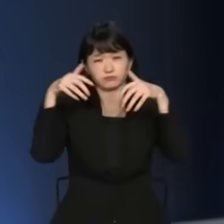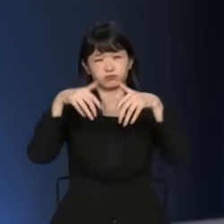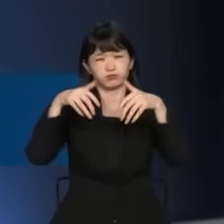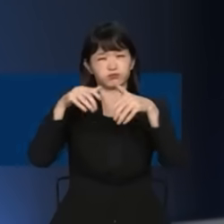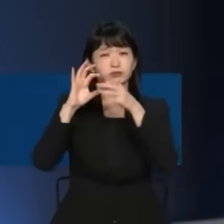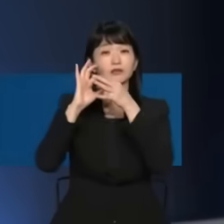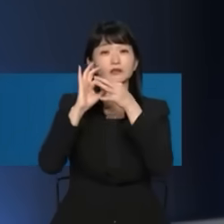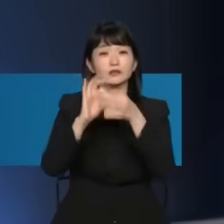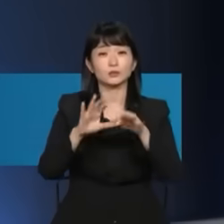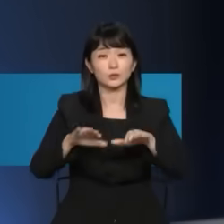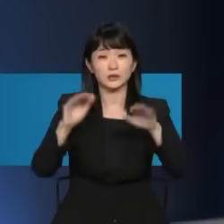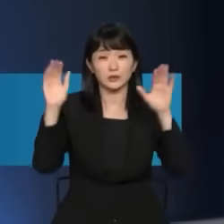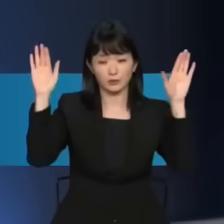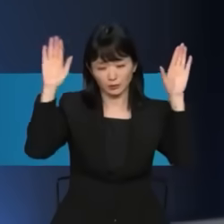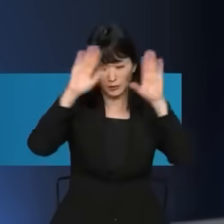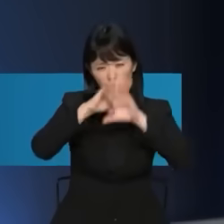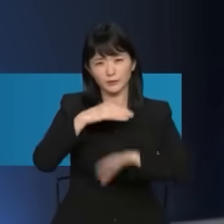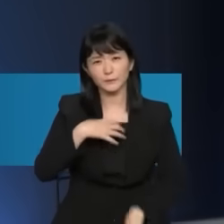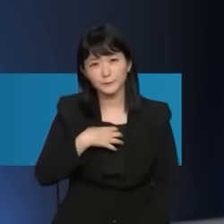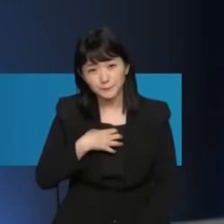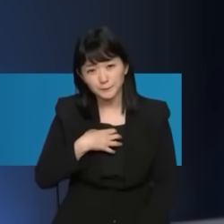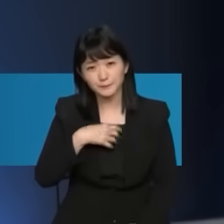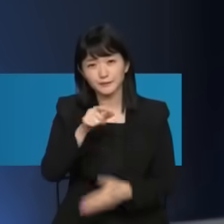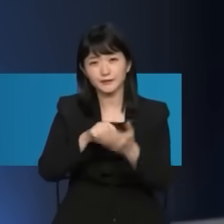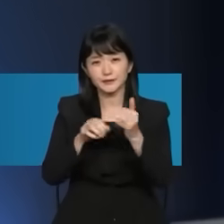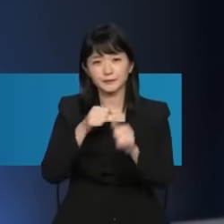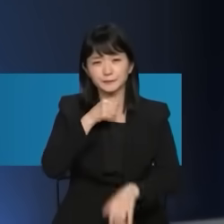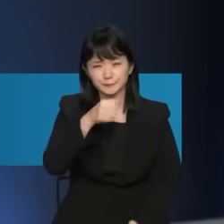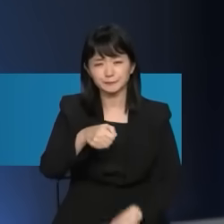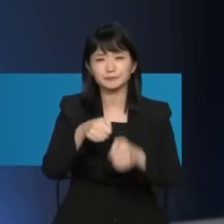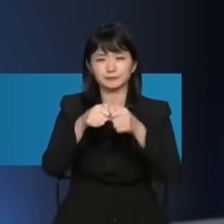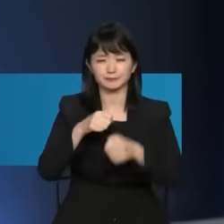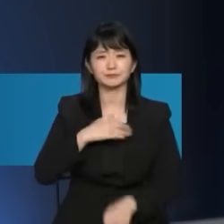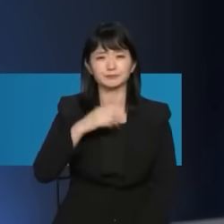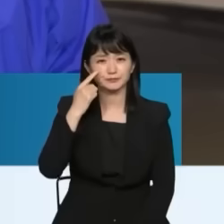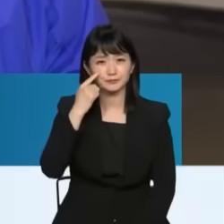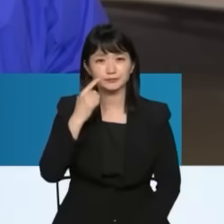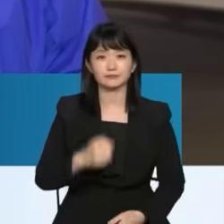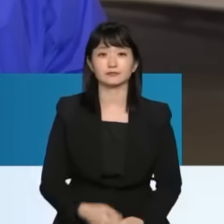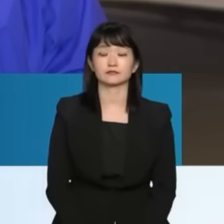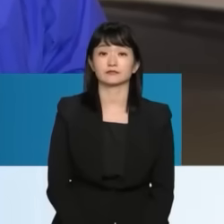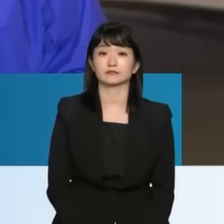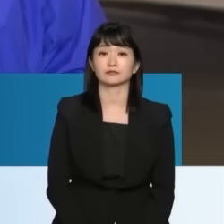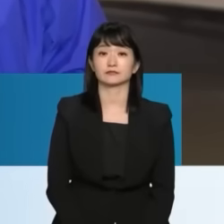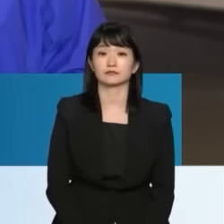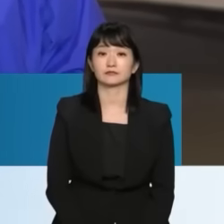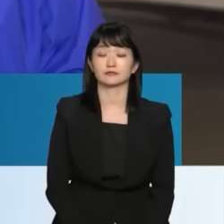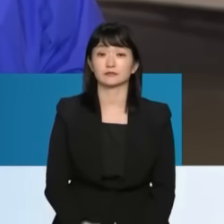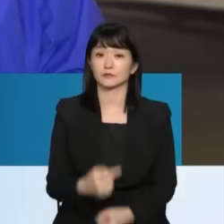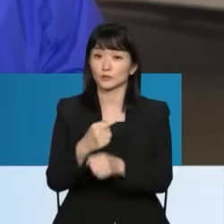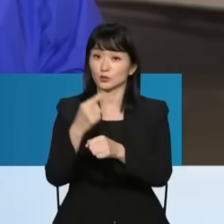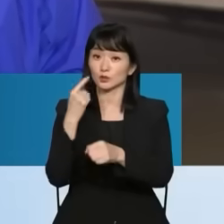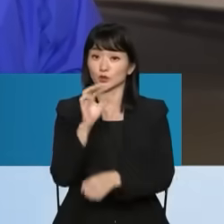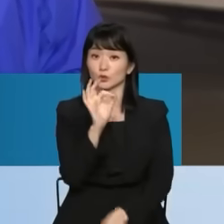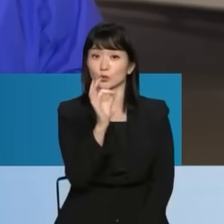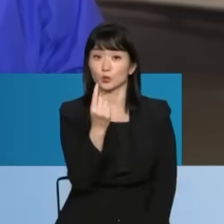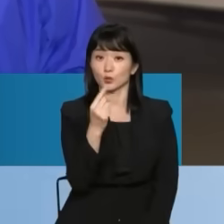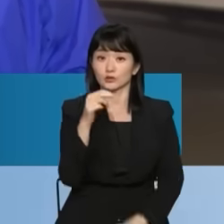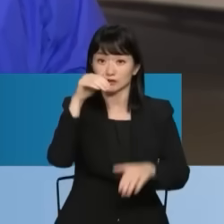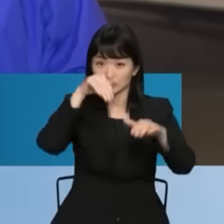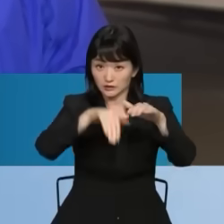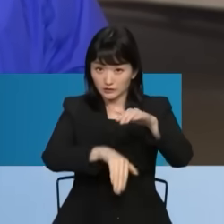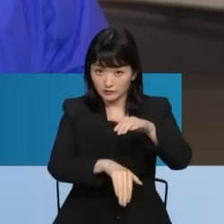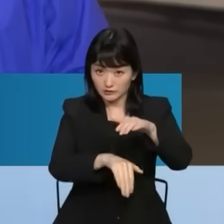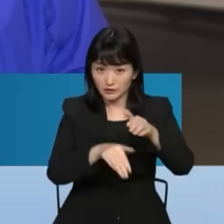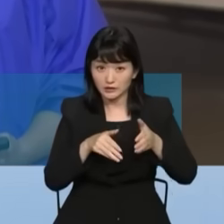오고 있어서 오늘 밤도 걱정인데요. 취재기자 연결해서 자세히 알아보겠습니다. 자, 조보경 기자, 작년 오송 지하차도